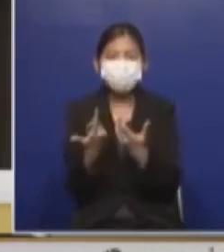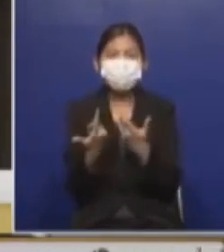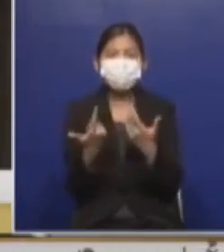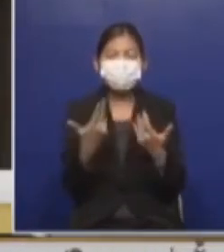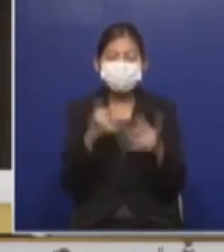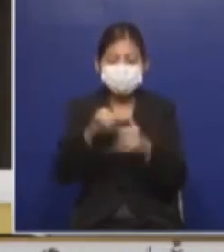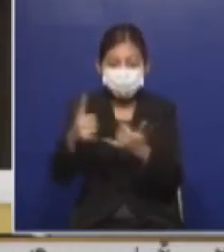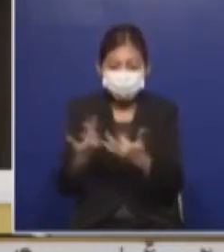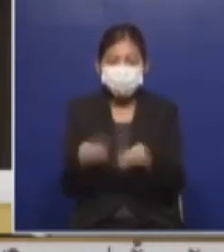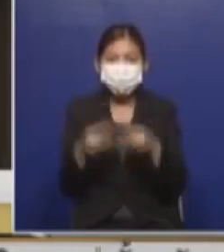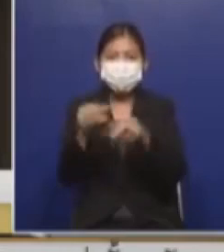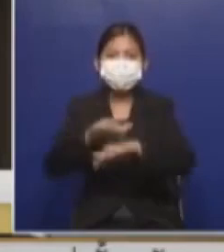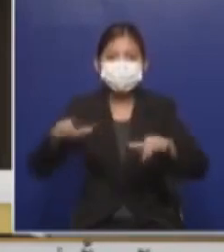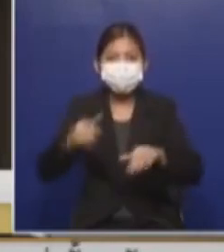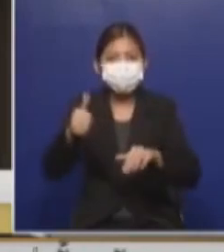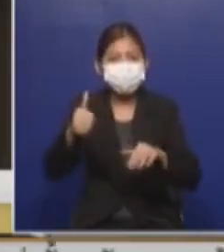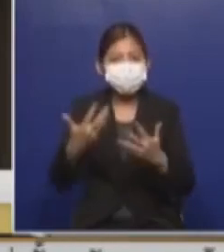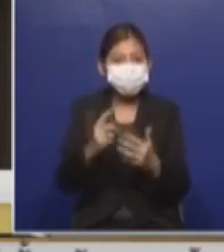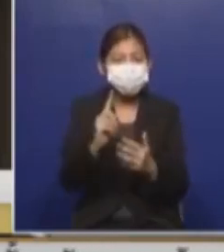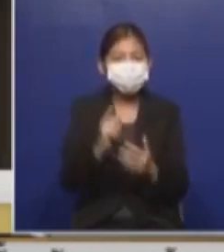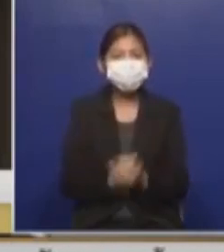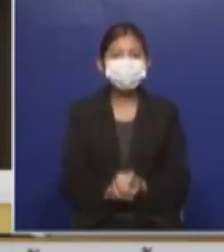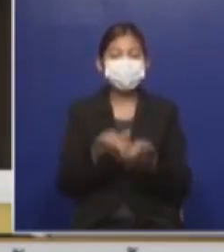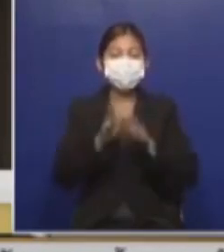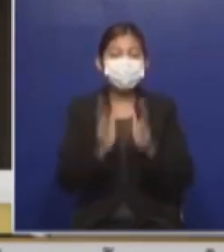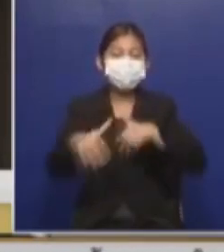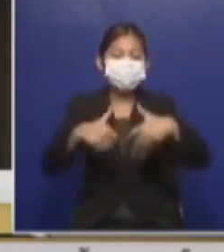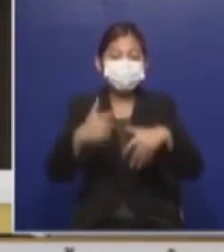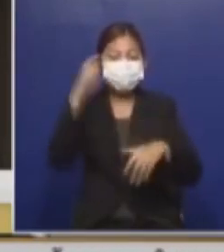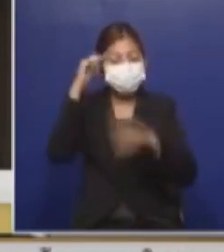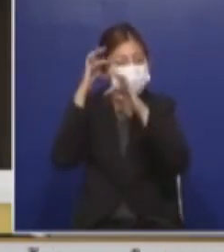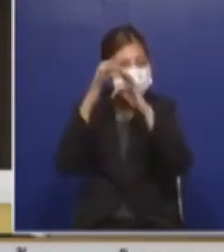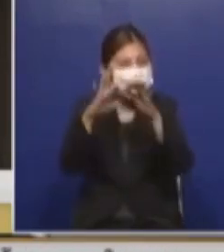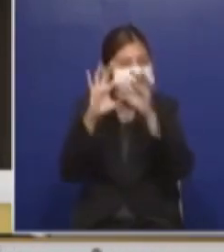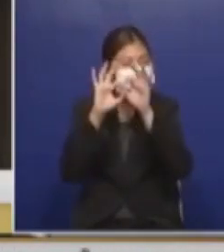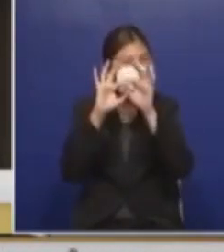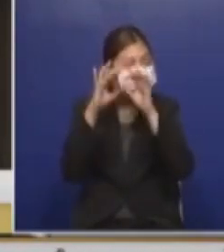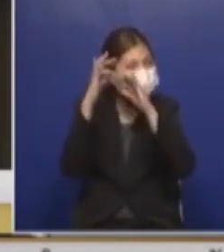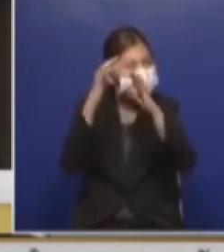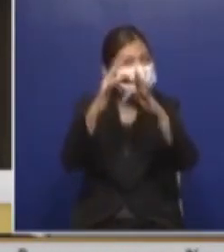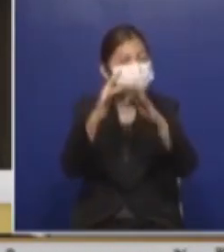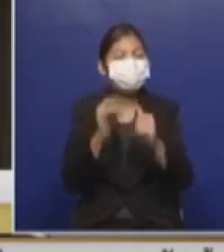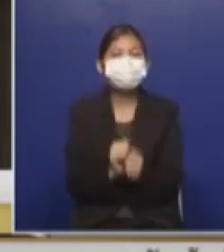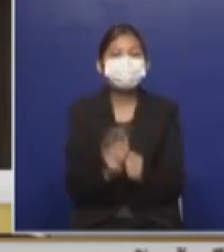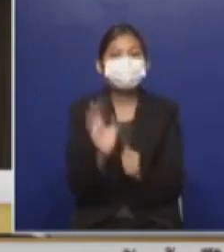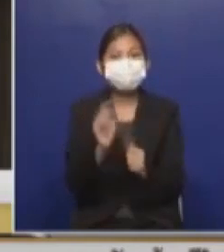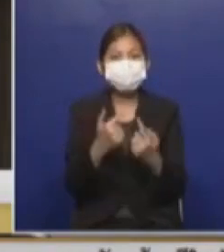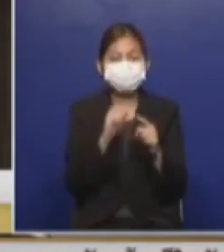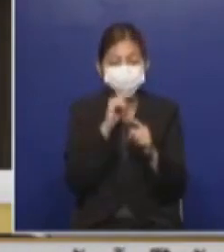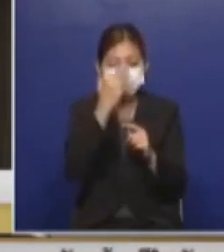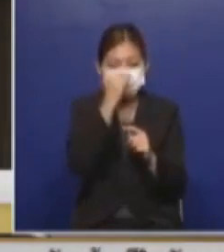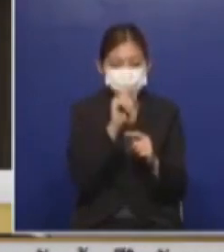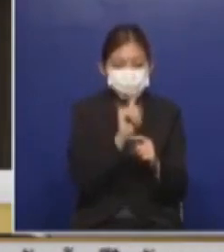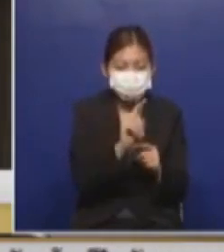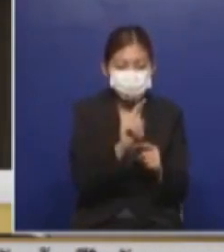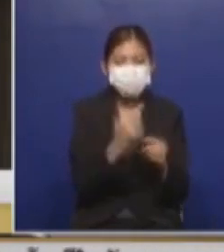ม่ได้คาดหวังอะไรมากครับท่านประธานเขาแค่ต้องการเห็นงบที่มีสามัญสำนึกรู้ว่าอะไรควรจ่ายอะไรไม่